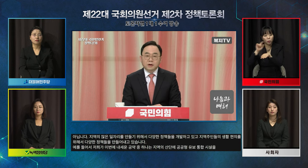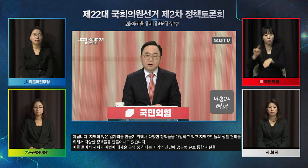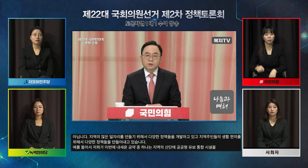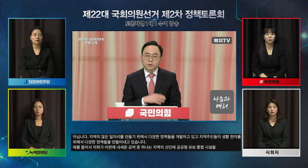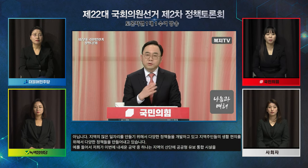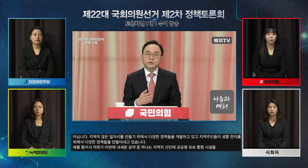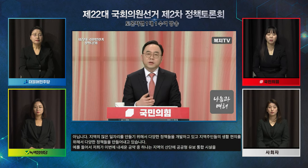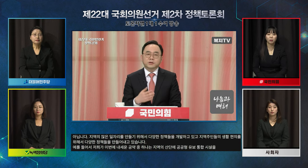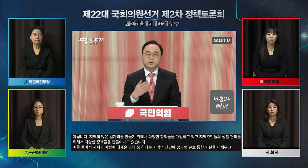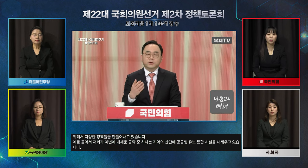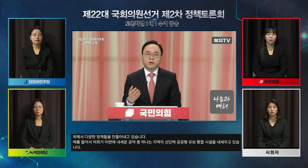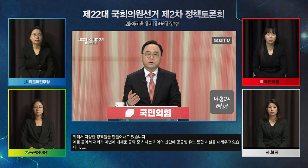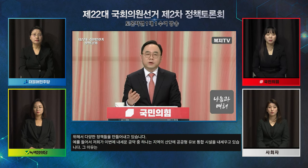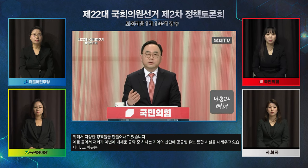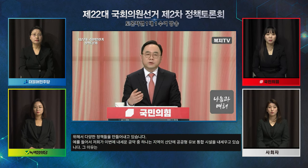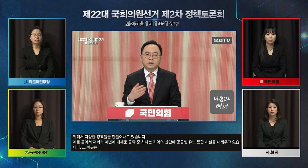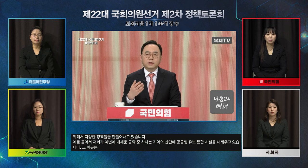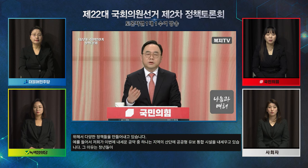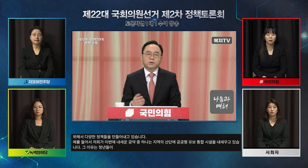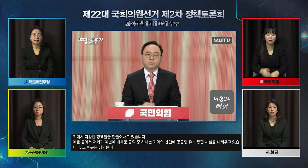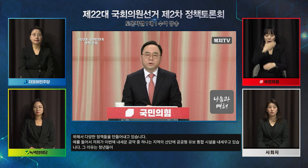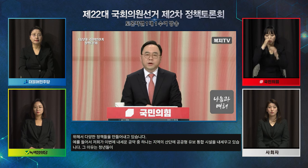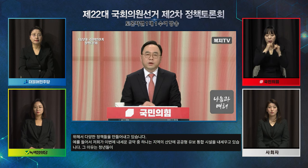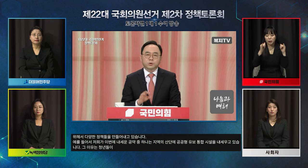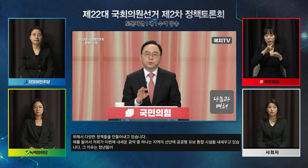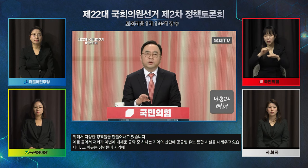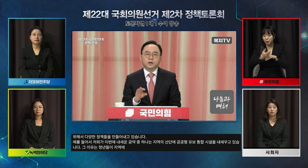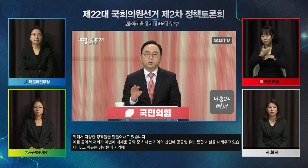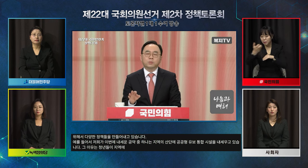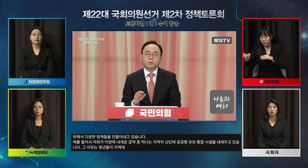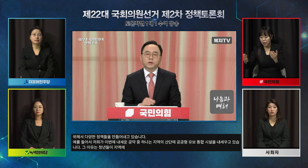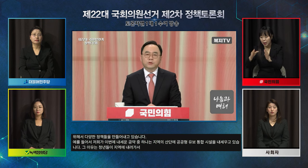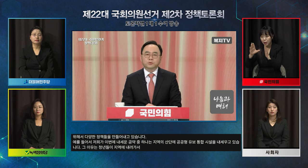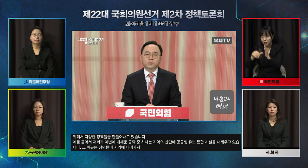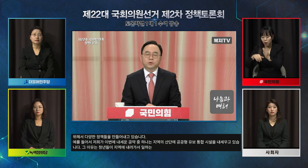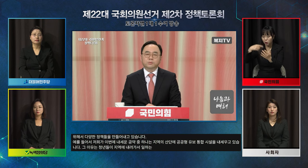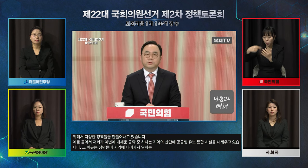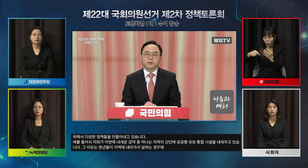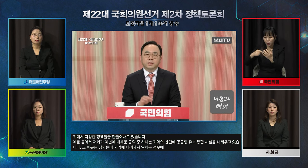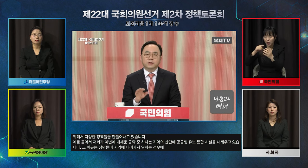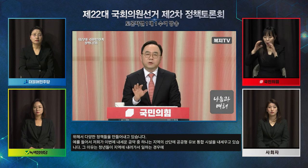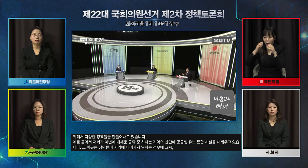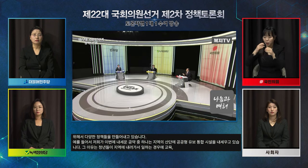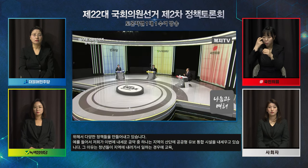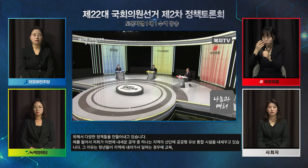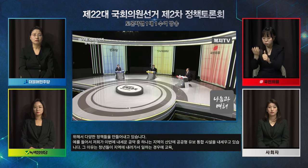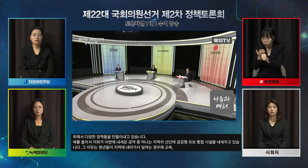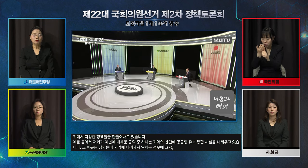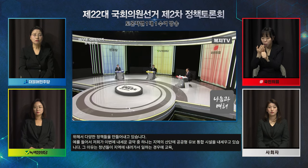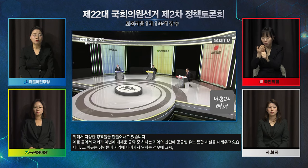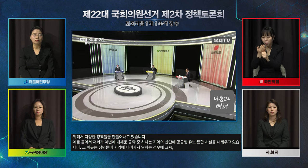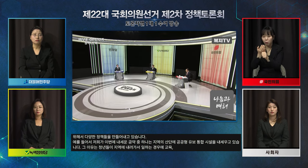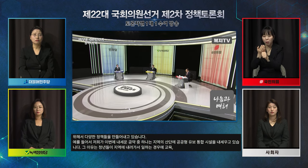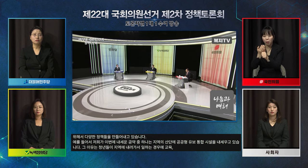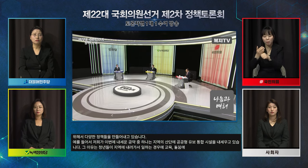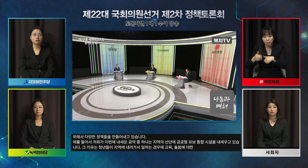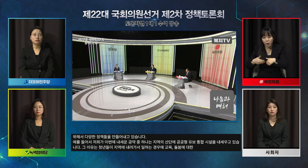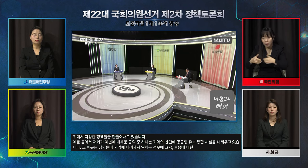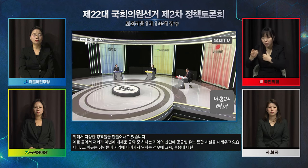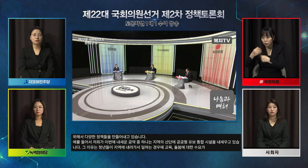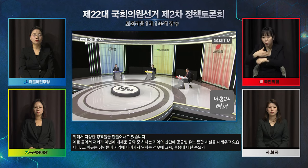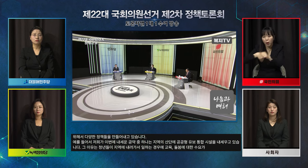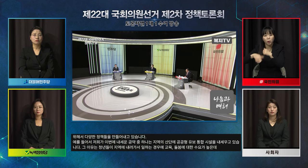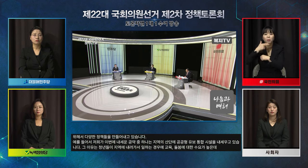청년들이 지역에 내려가서 일을 하는 경우에 교육이나 돌봄에 대한 수요가 높은데 그런 환경이 없기 때문입니다.